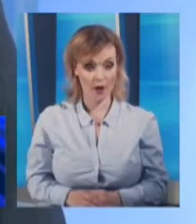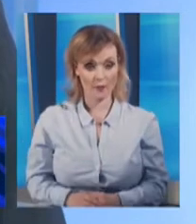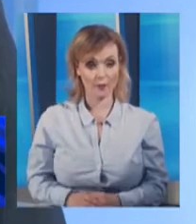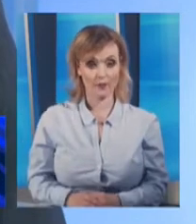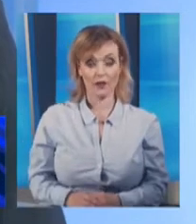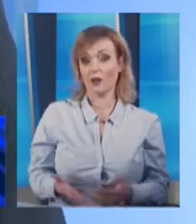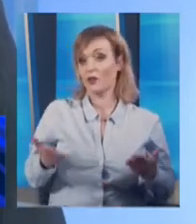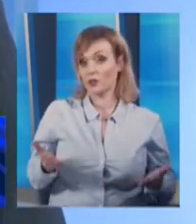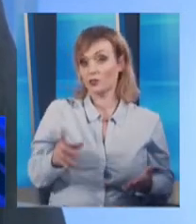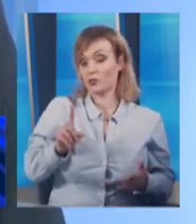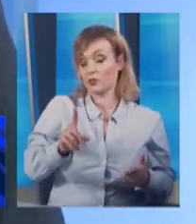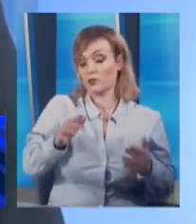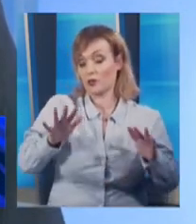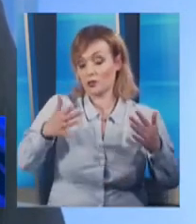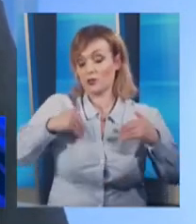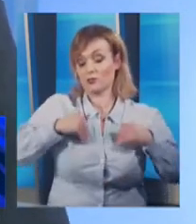Culmea